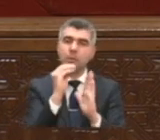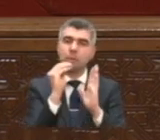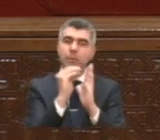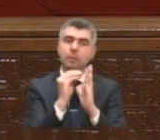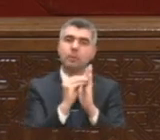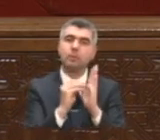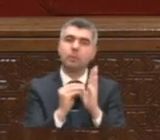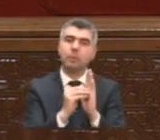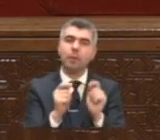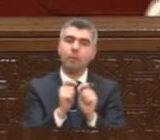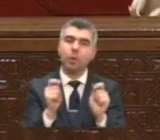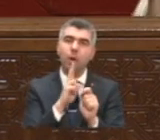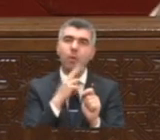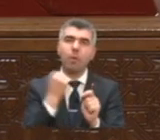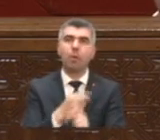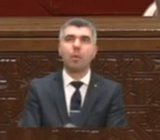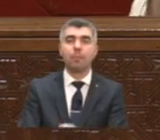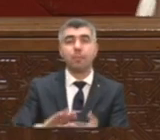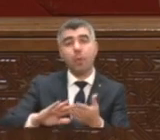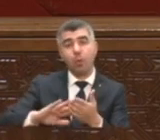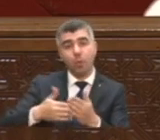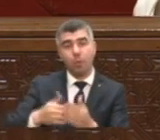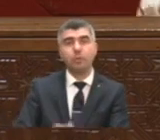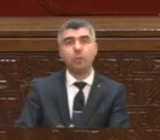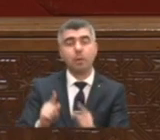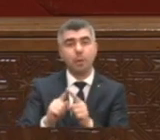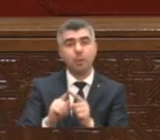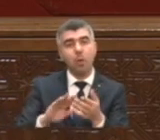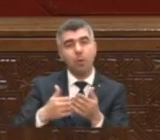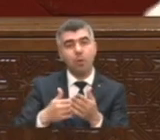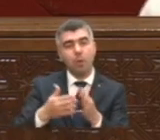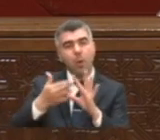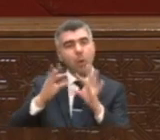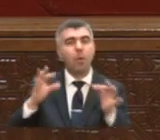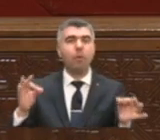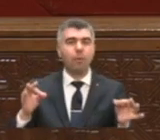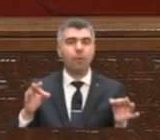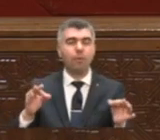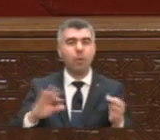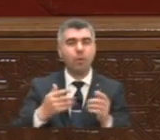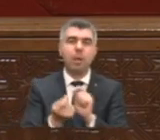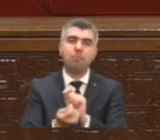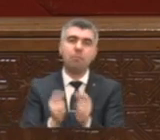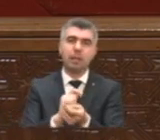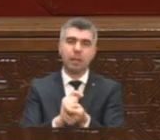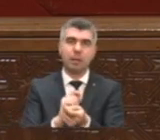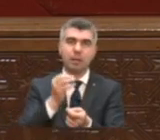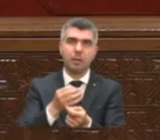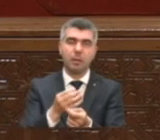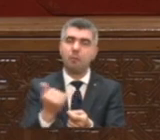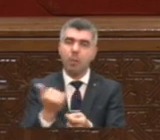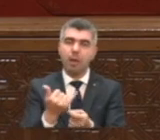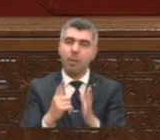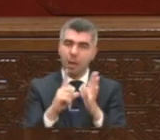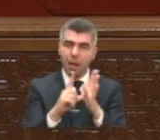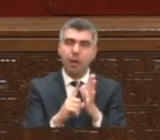في الجريده الرسميه. هذه المسطره طويله معقده خصنا نعاودوا فيها النظر، وراه جايبين لكم نص